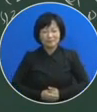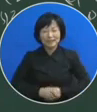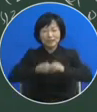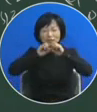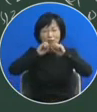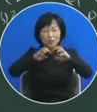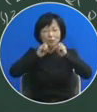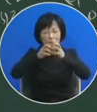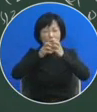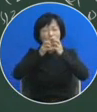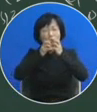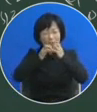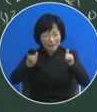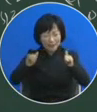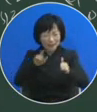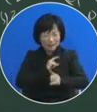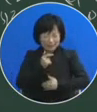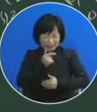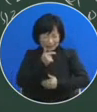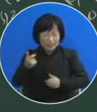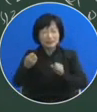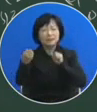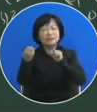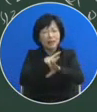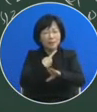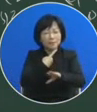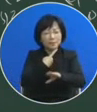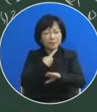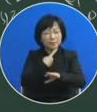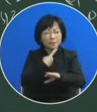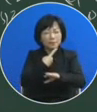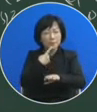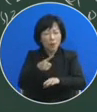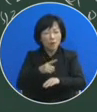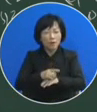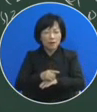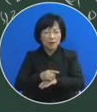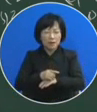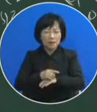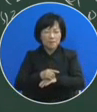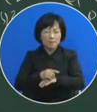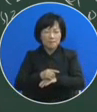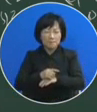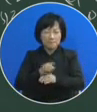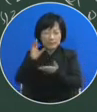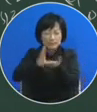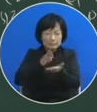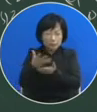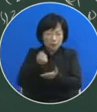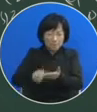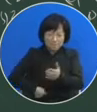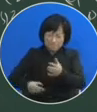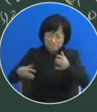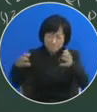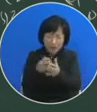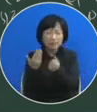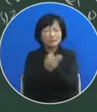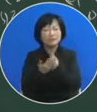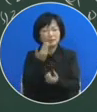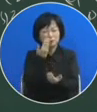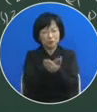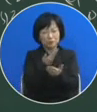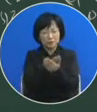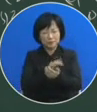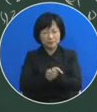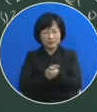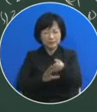전도자의 가장 큰 응답인 일심의 은혜를 허락해 주옵소서. And may you grant us the great blessing of one heart, the greatest blessing of the